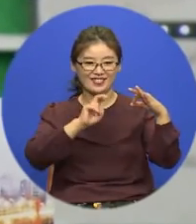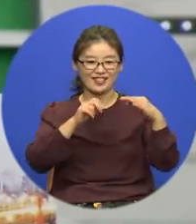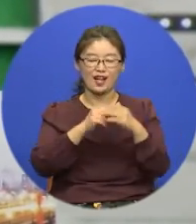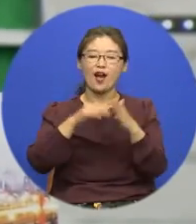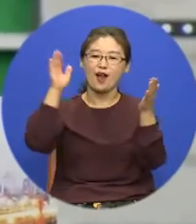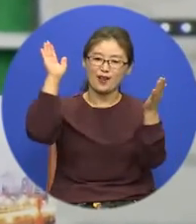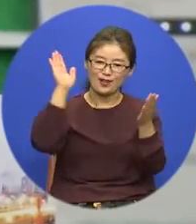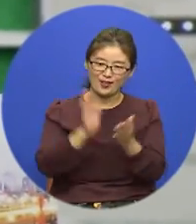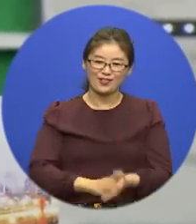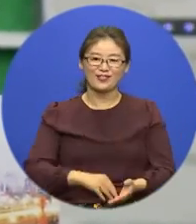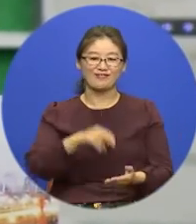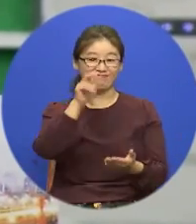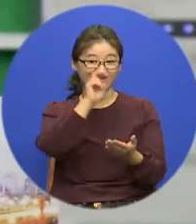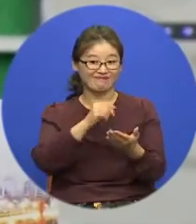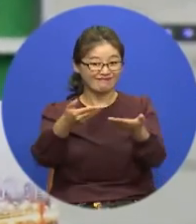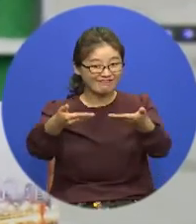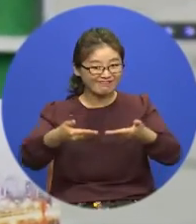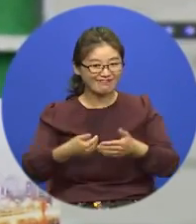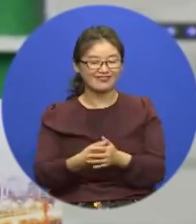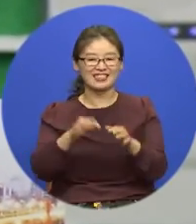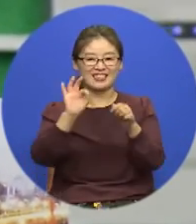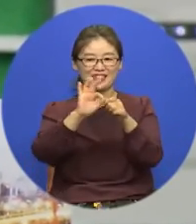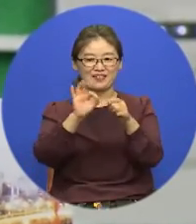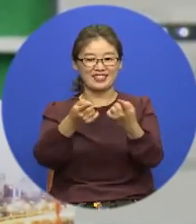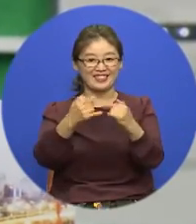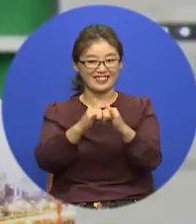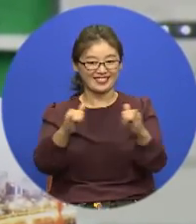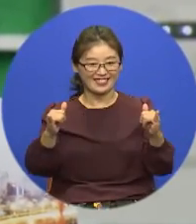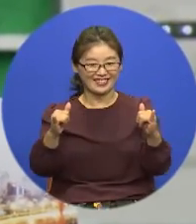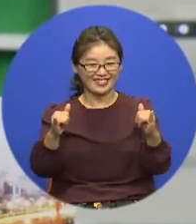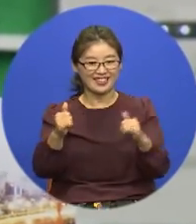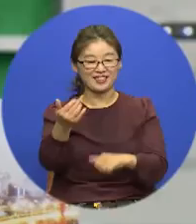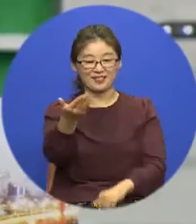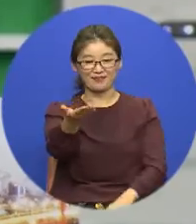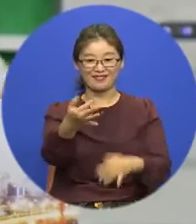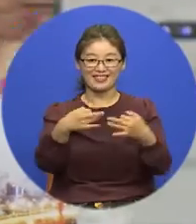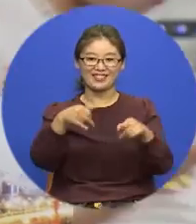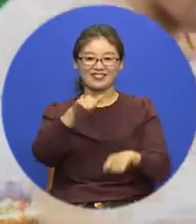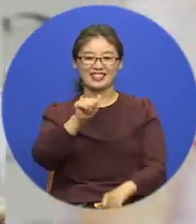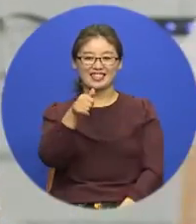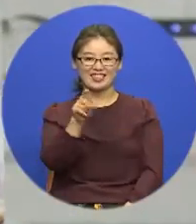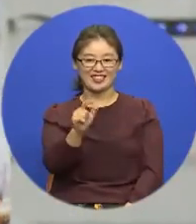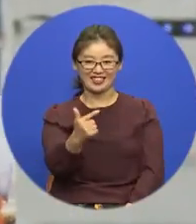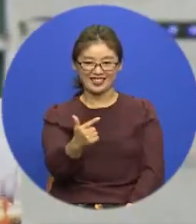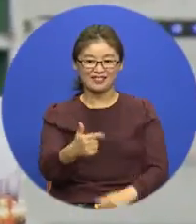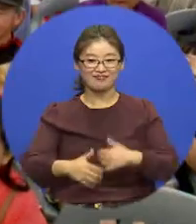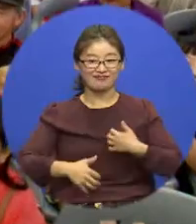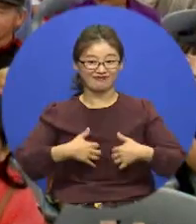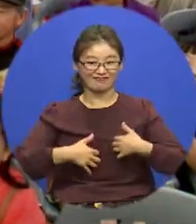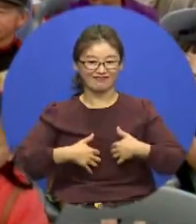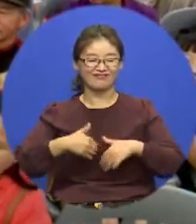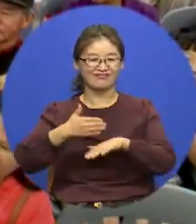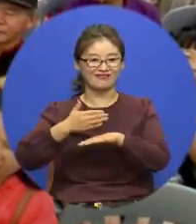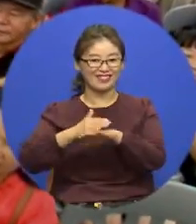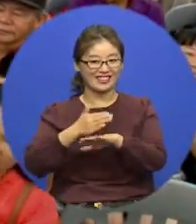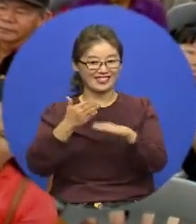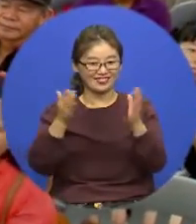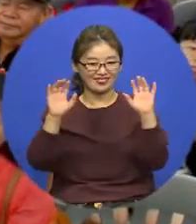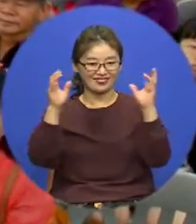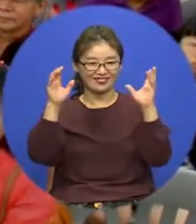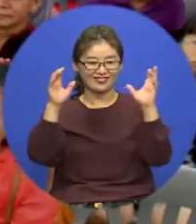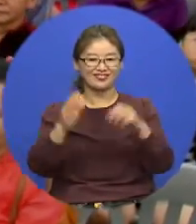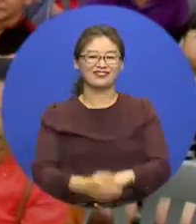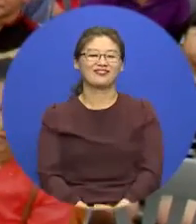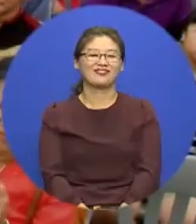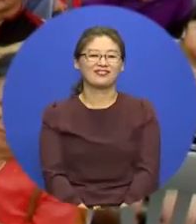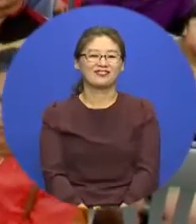얼쓰를 불러주실 참가번호 10번입니다. 김지연 씨 반갑습니다. 박수로 환영해 주세요. 얼쓰